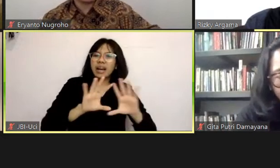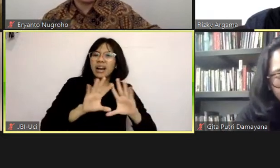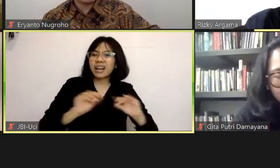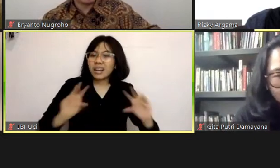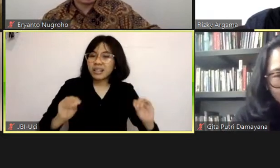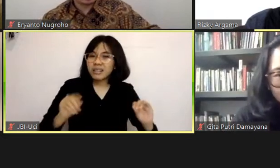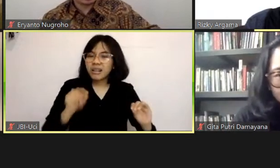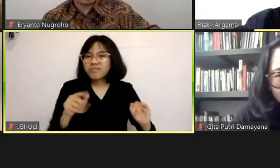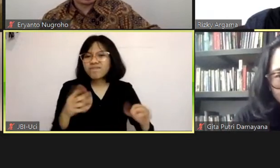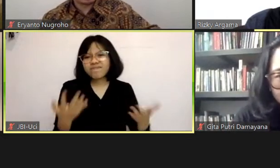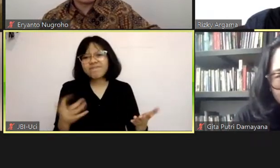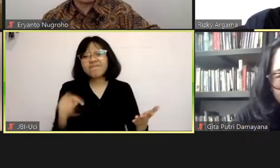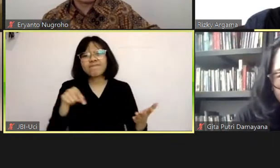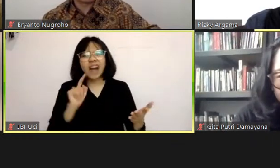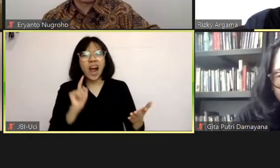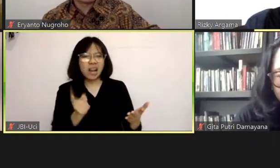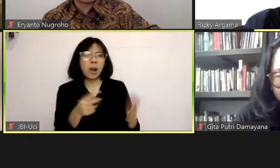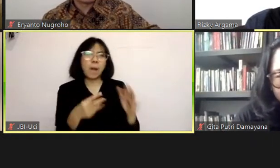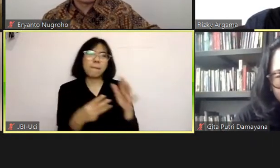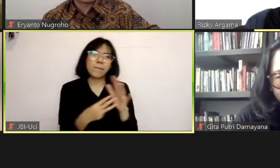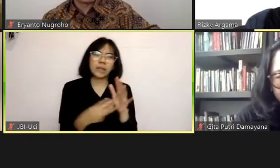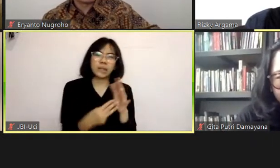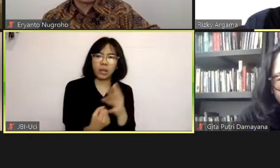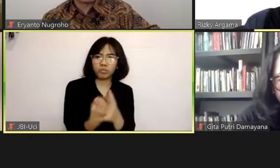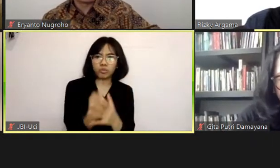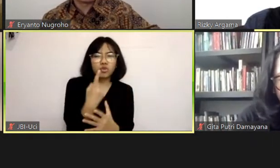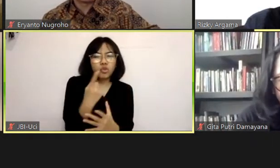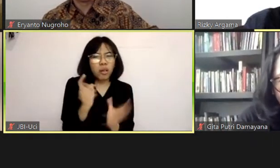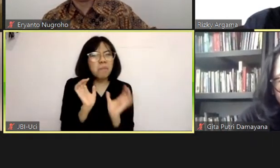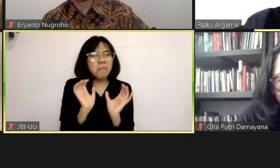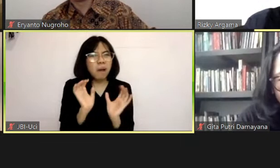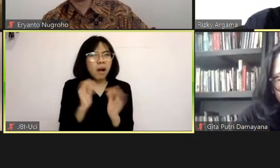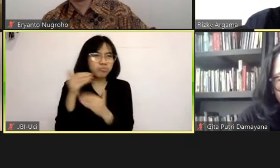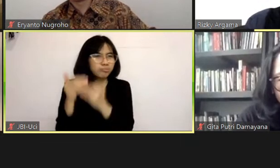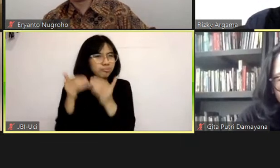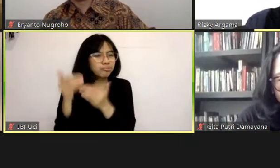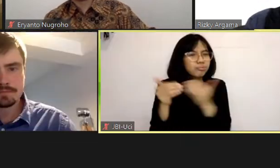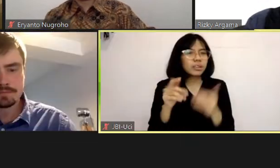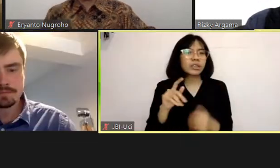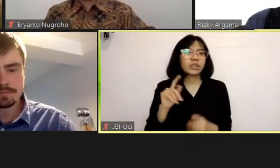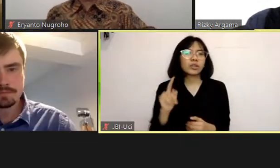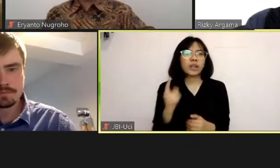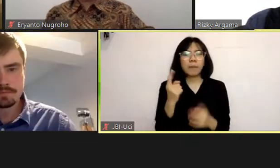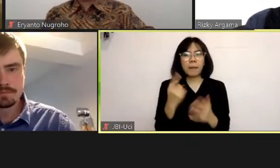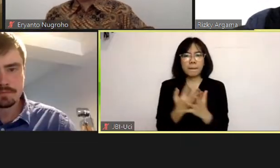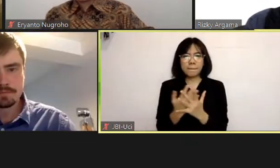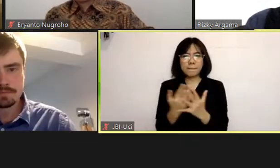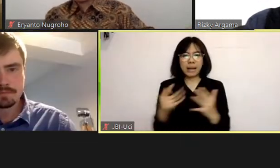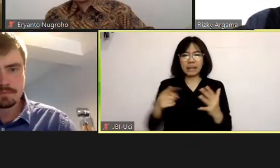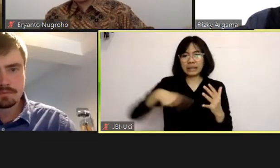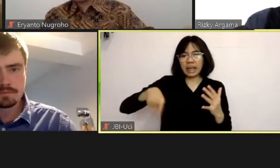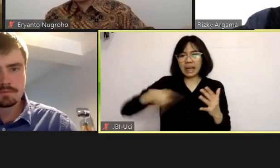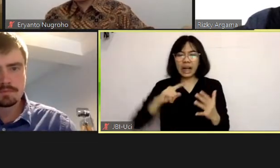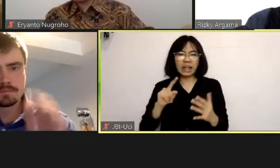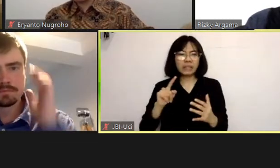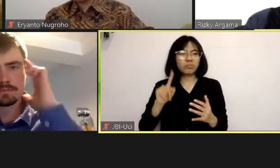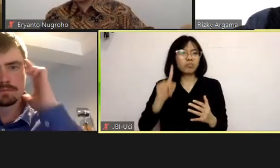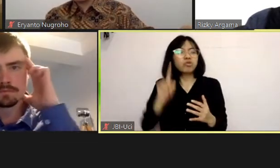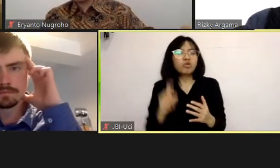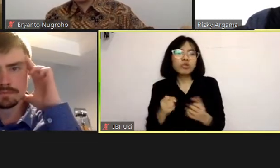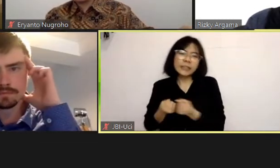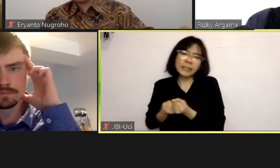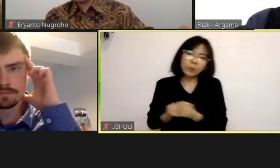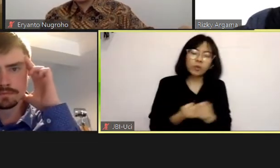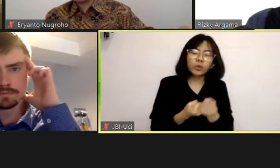karena banyaknya potensi masalah yang akan muncul, maka kehadiran komponen masyarakat sipil akan sangat diperlukan. Seperti apa